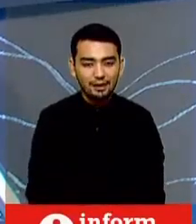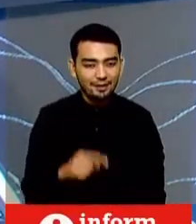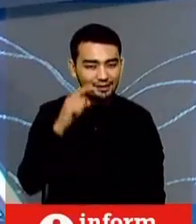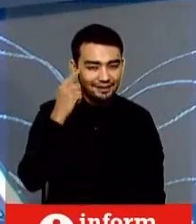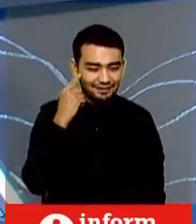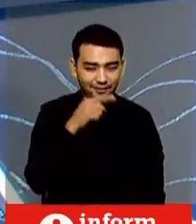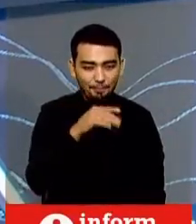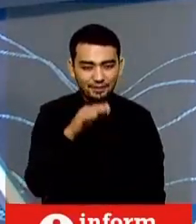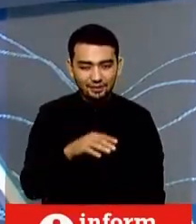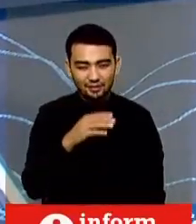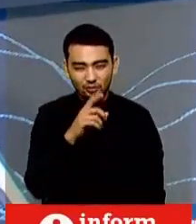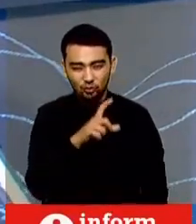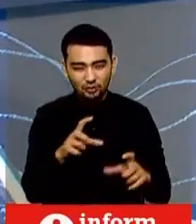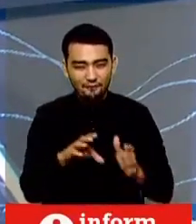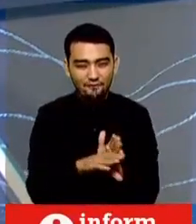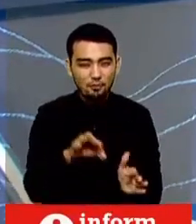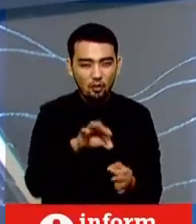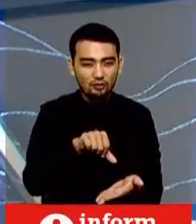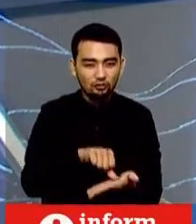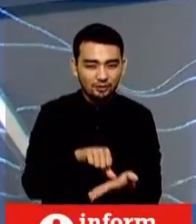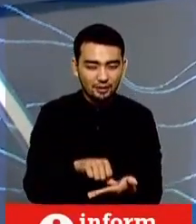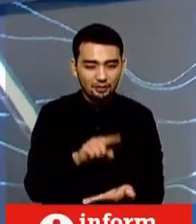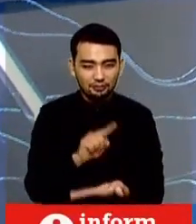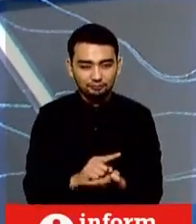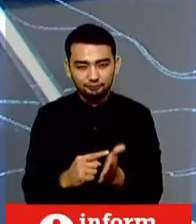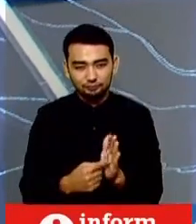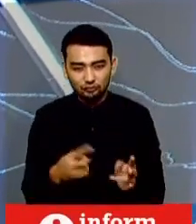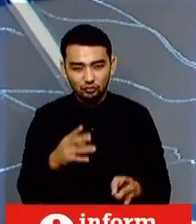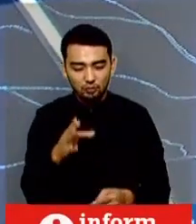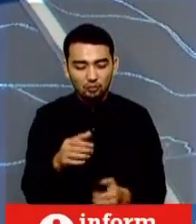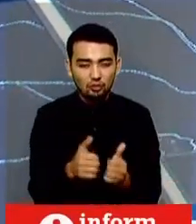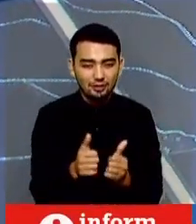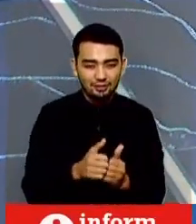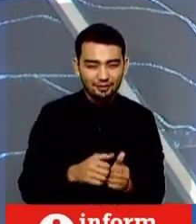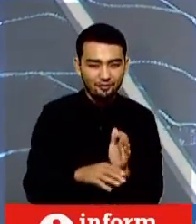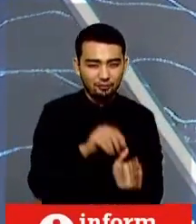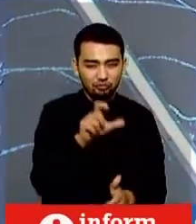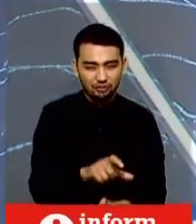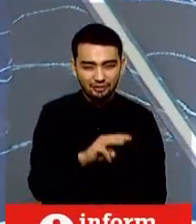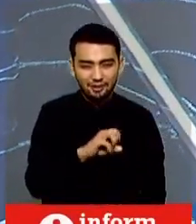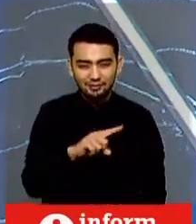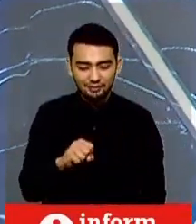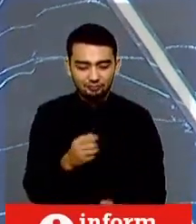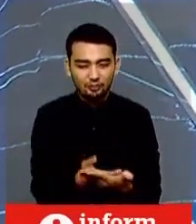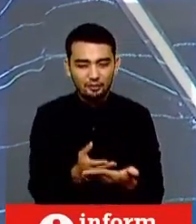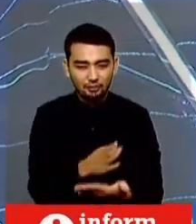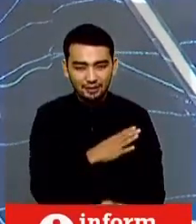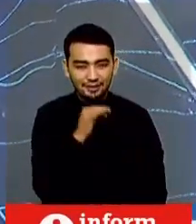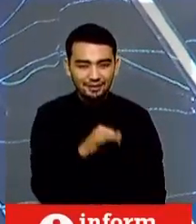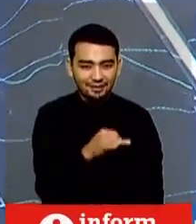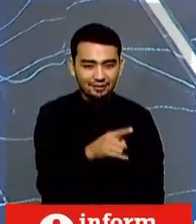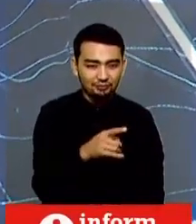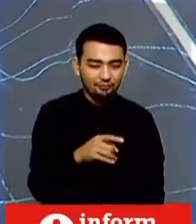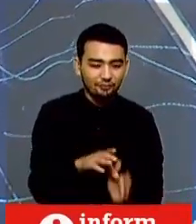Кыргызстан азаматтарын сайлауға қатысуға міндеттеу керек. Көрші елдің депутаты Тазабек Икрамов осындай ұсыныс жасады. Тіпті ол